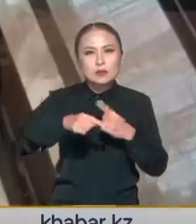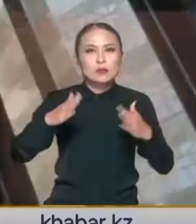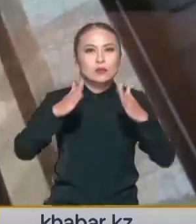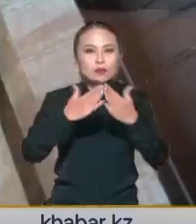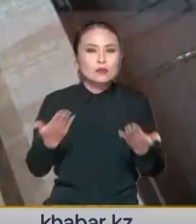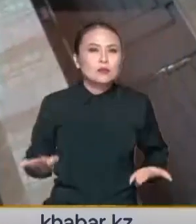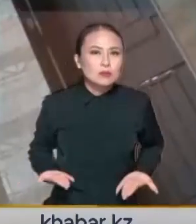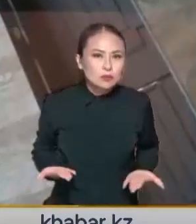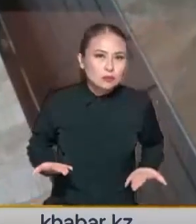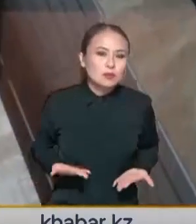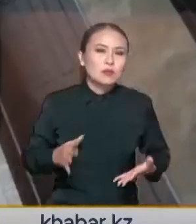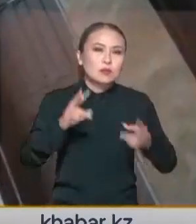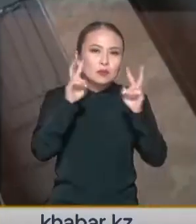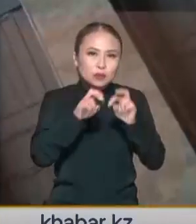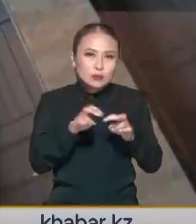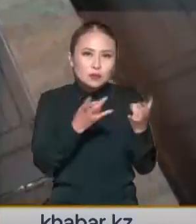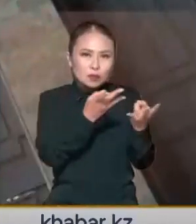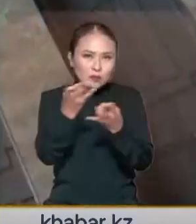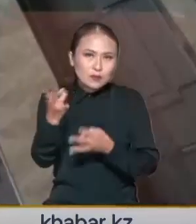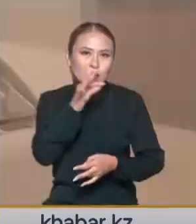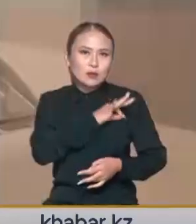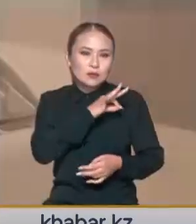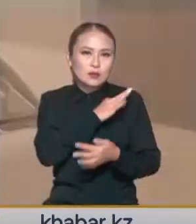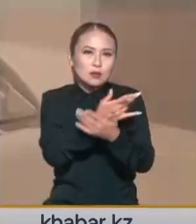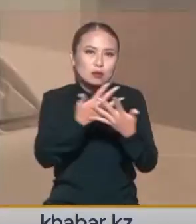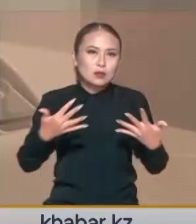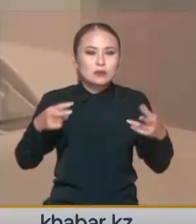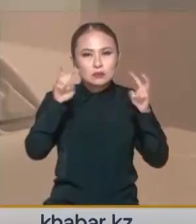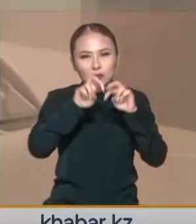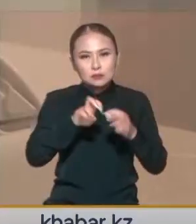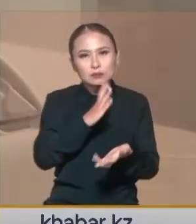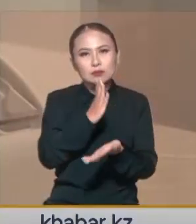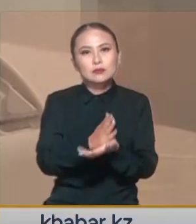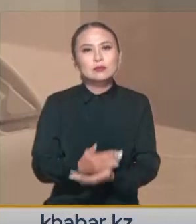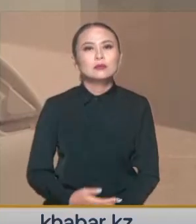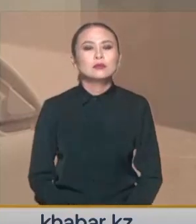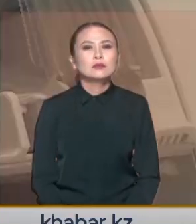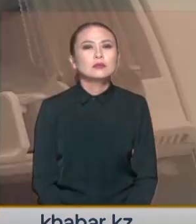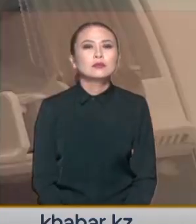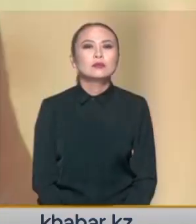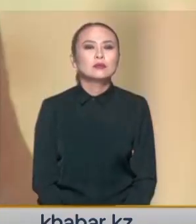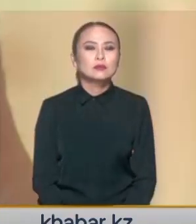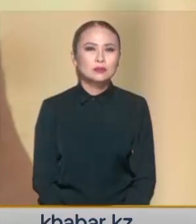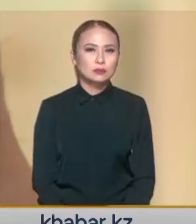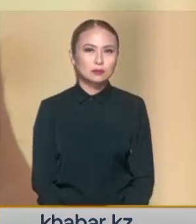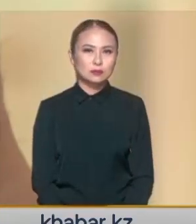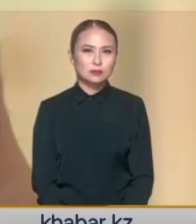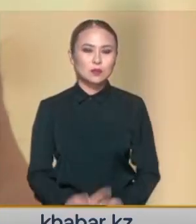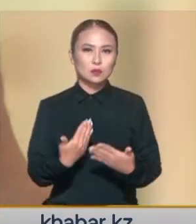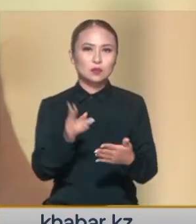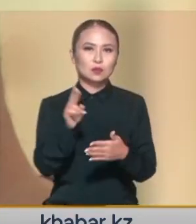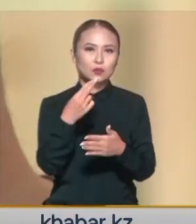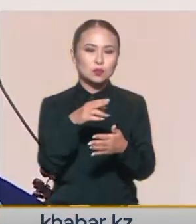тұрғын үй, жылжымайтын мүлік, зергерлік бұйымдар сияқты түрлі активтер әлі тексеріліп жатыр. Осы жыл 90-да